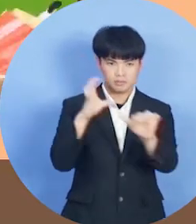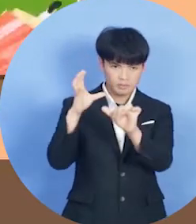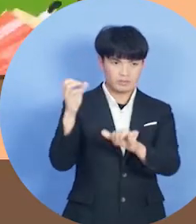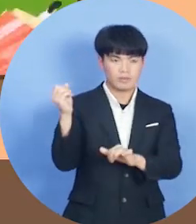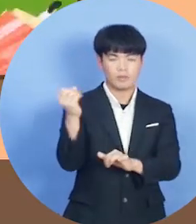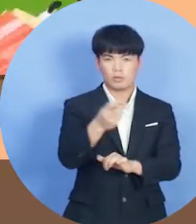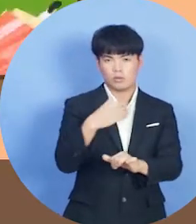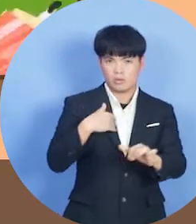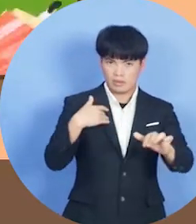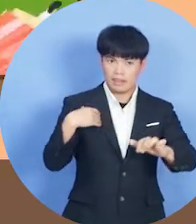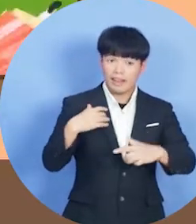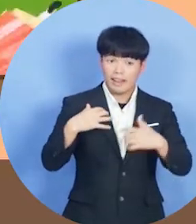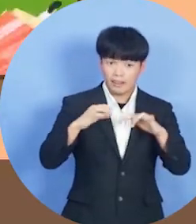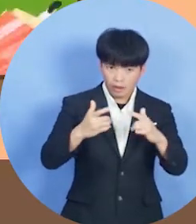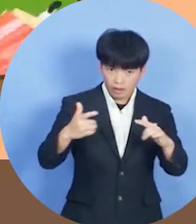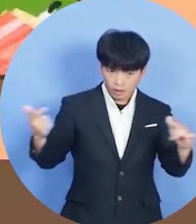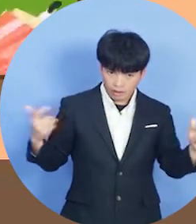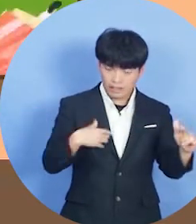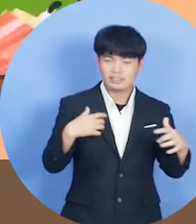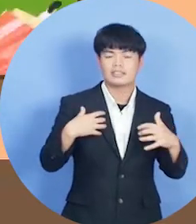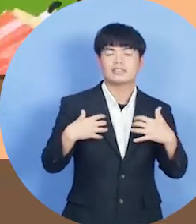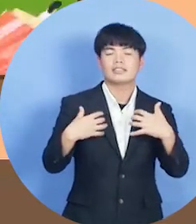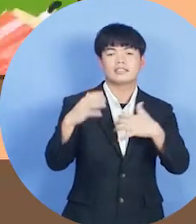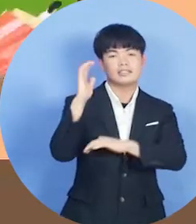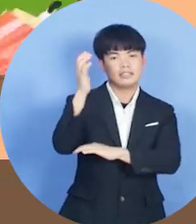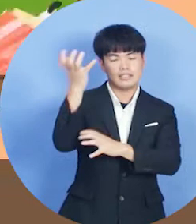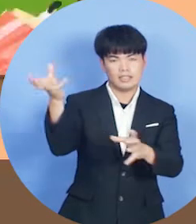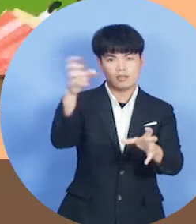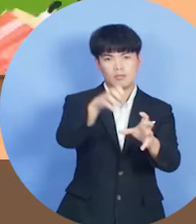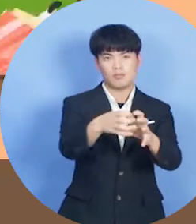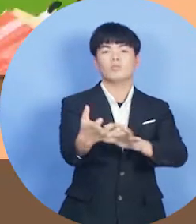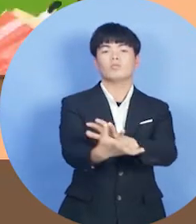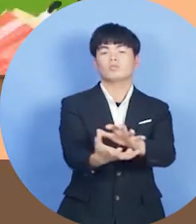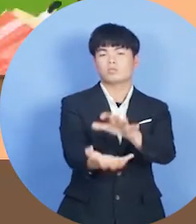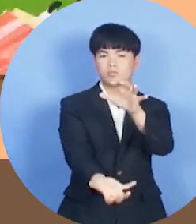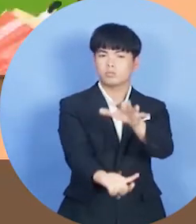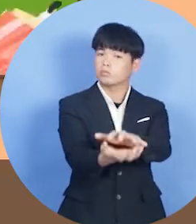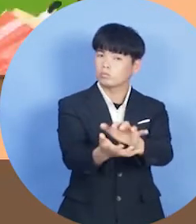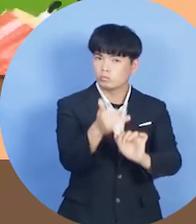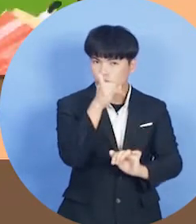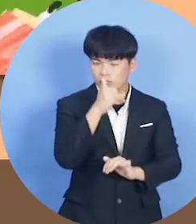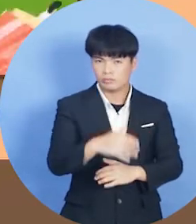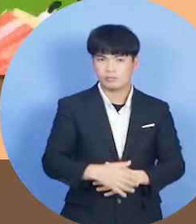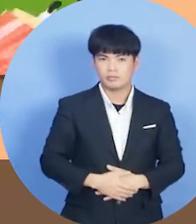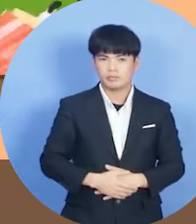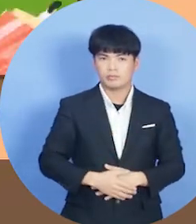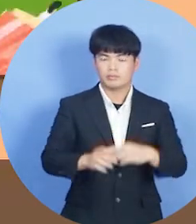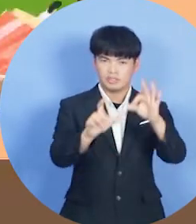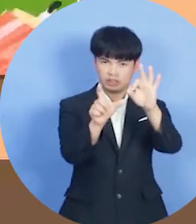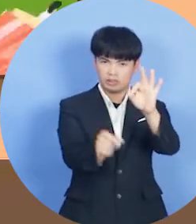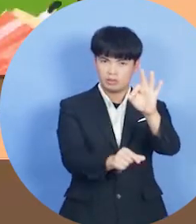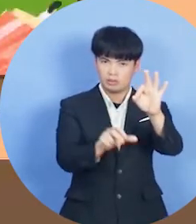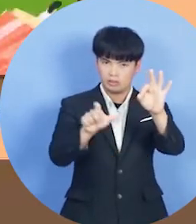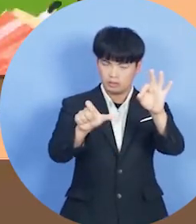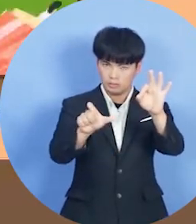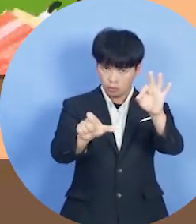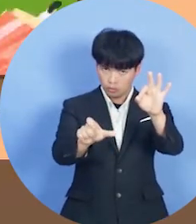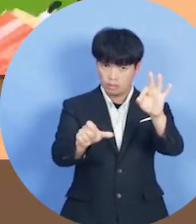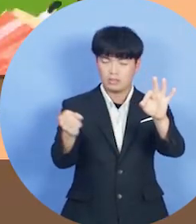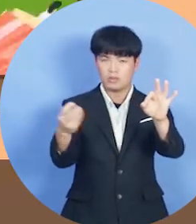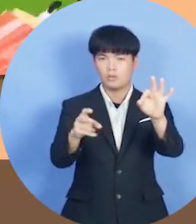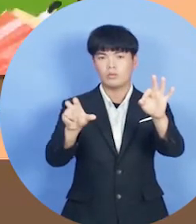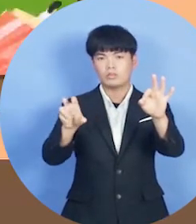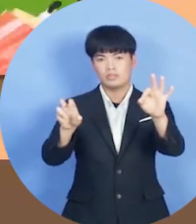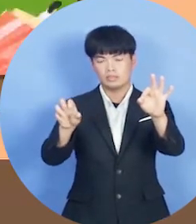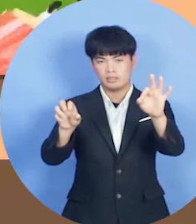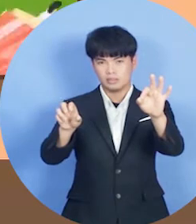집약해 재해석한 이색적인 뮤지컬인데요. 뮤지컬 어사방문수는 10월 12일 오후 7시 30분, 10월 13일